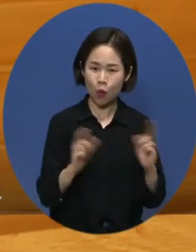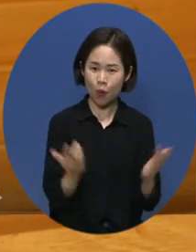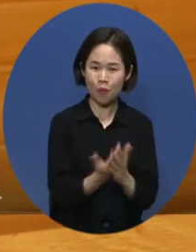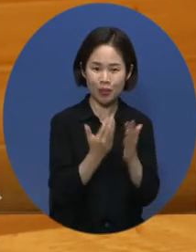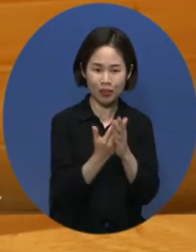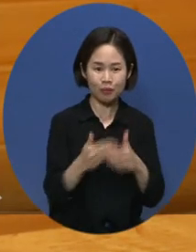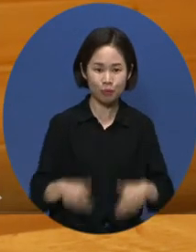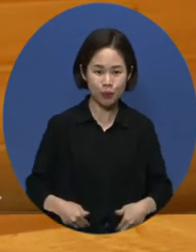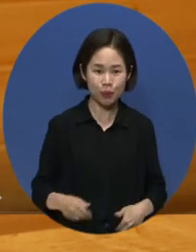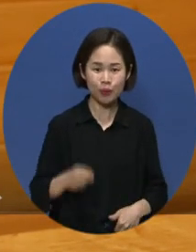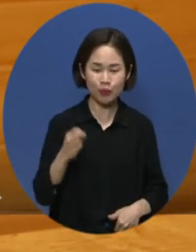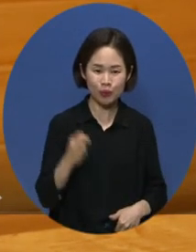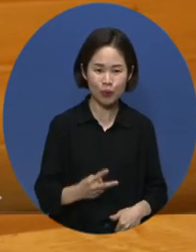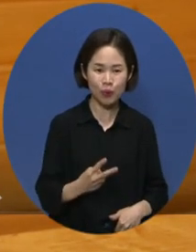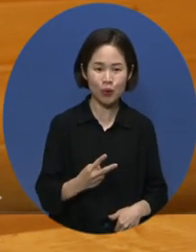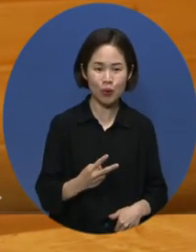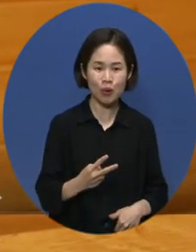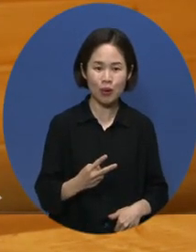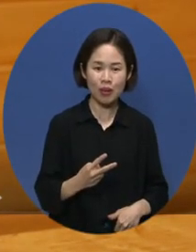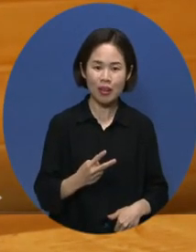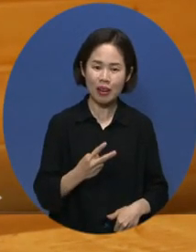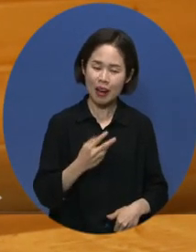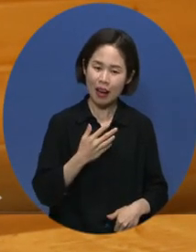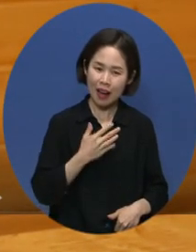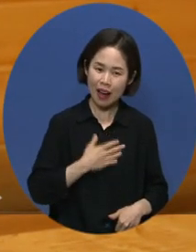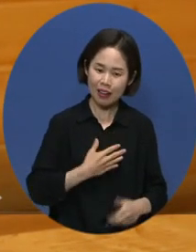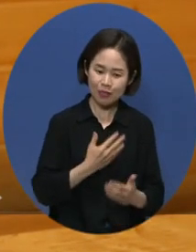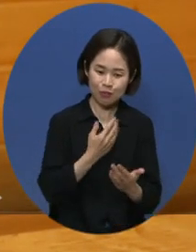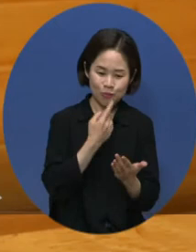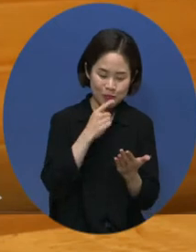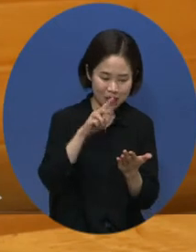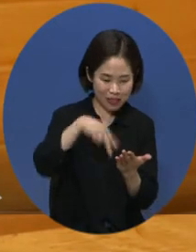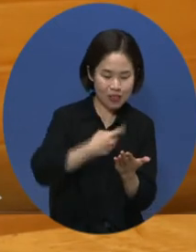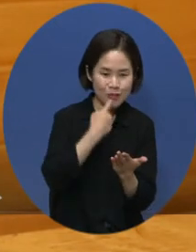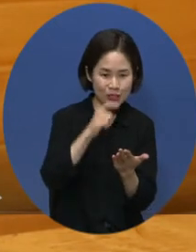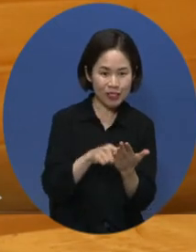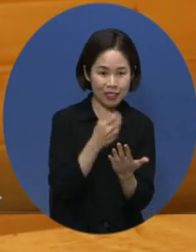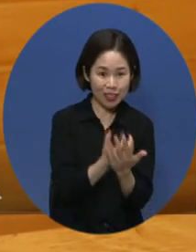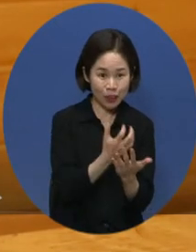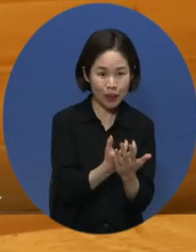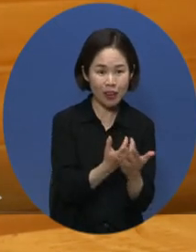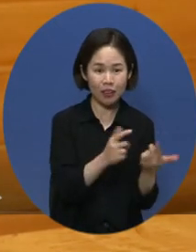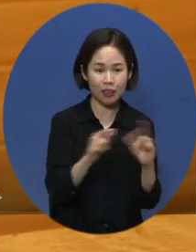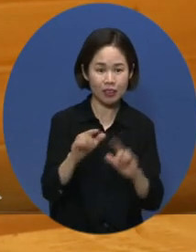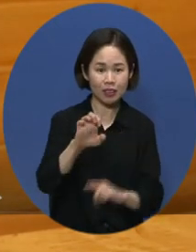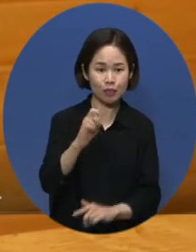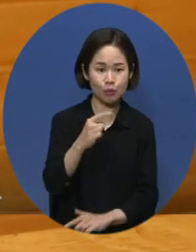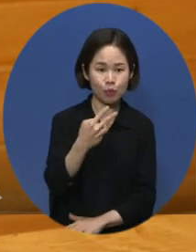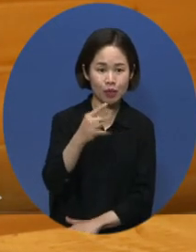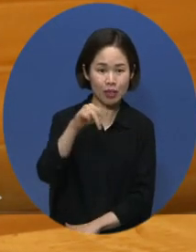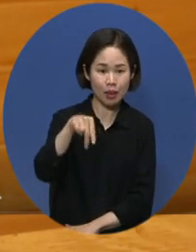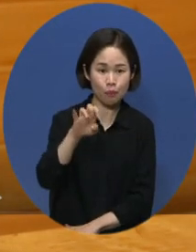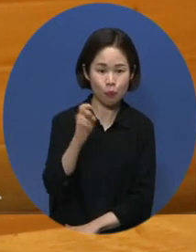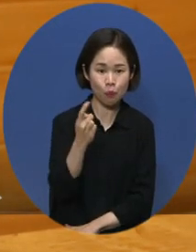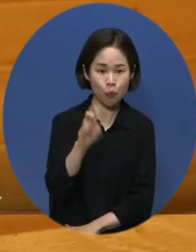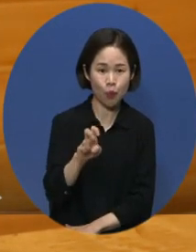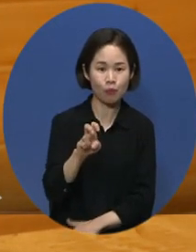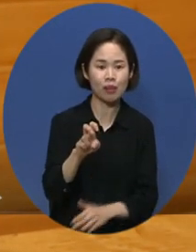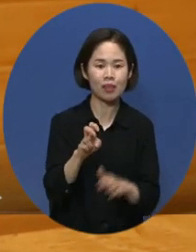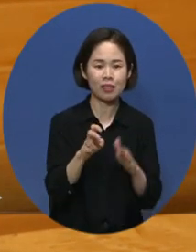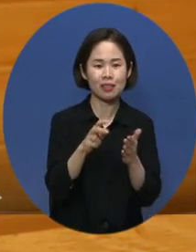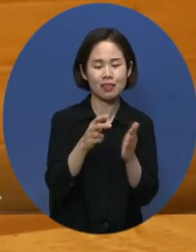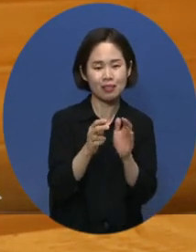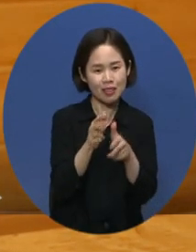이 자료개발센터를 통해서 플랫폼의 여러 가지 정보 접근이 쉽게 할 수 있는 플랫폼 사업, 그리고 도서관 사업, 또